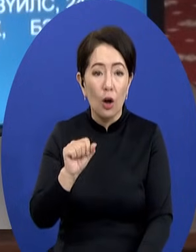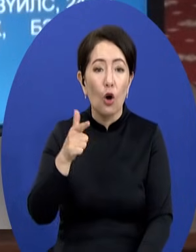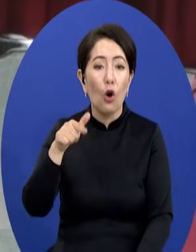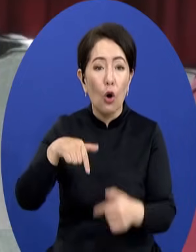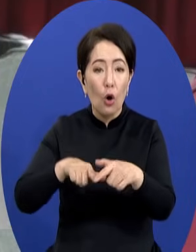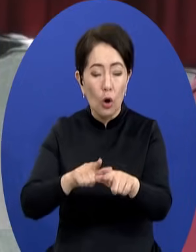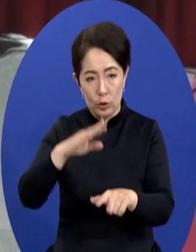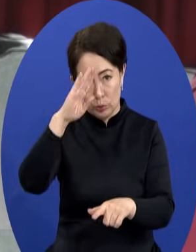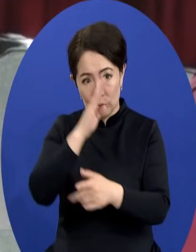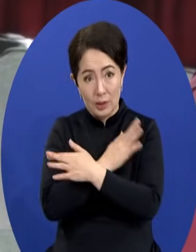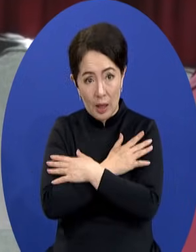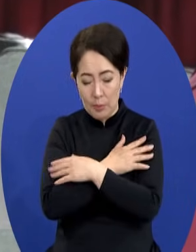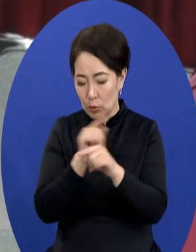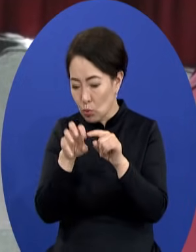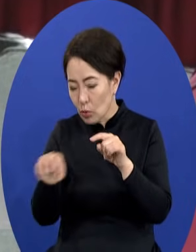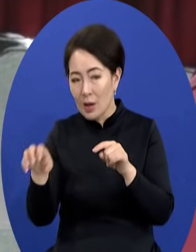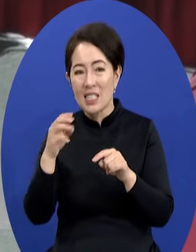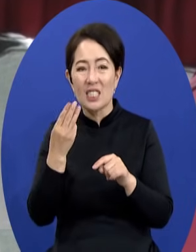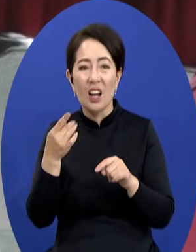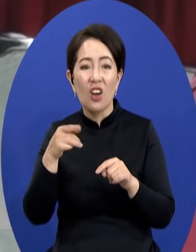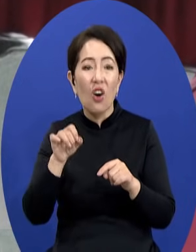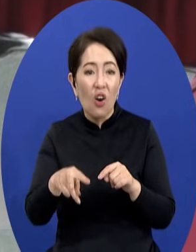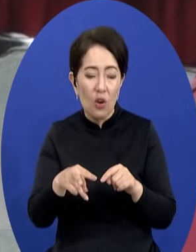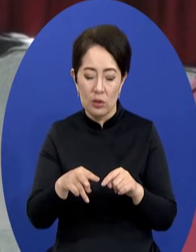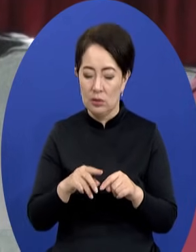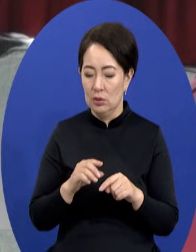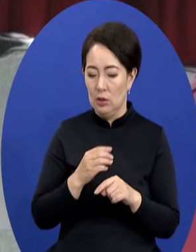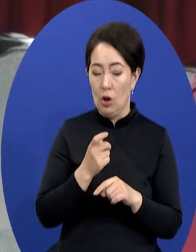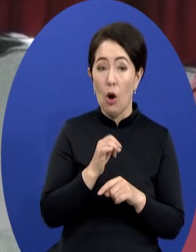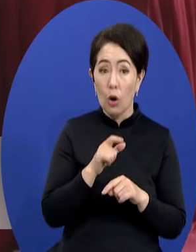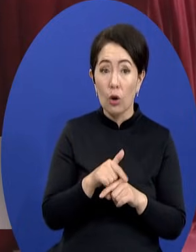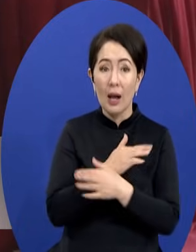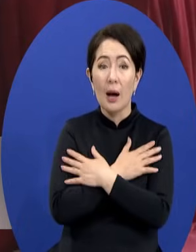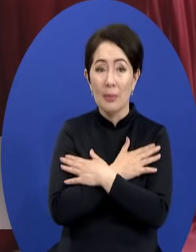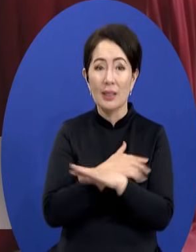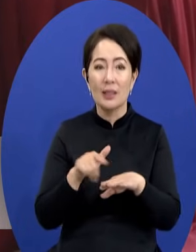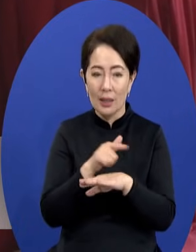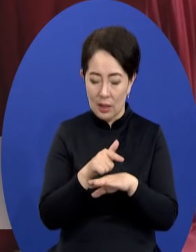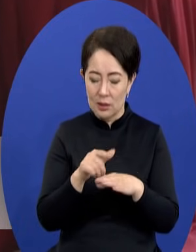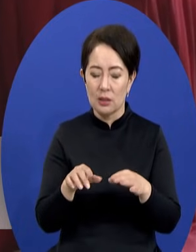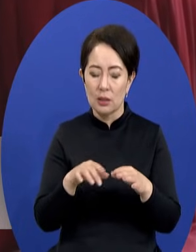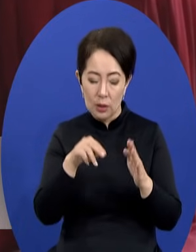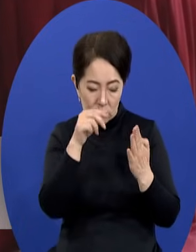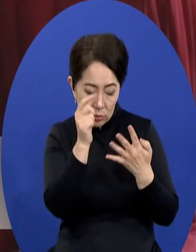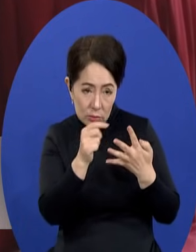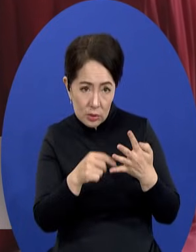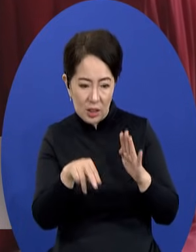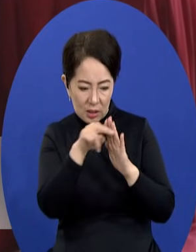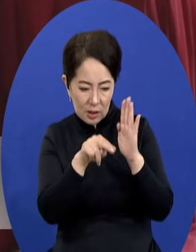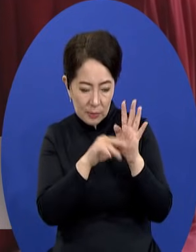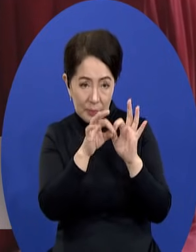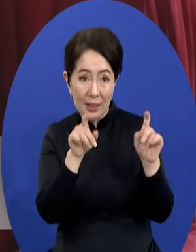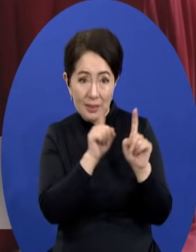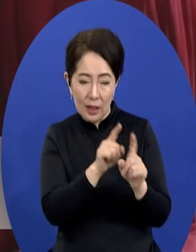байрлаж байгаа Хонгор сум, Шарын гол сумдад байрлаж байгаа амралтын газруудын үйл ажиллагааг бүрэн тодорхой нөхцөлтэйгээр халдвар хамгаалтын дэглэмээс